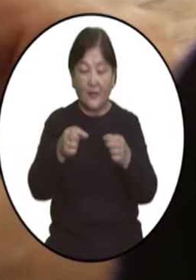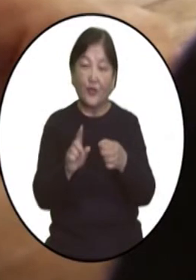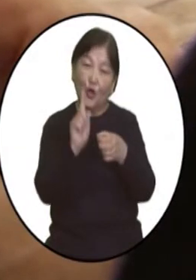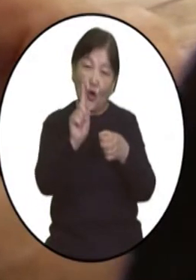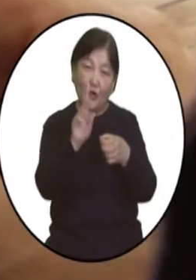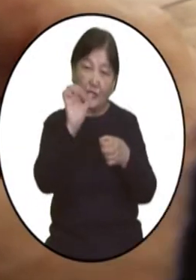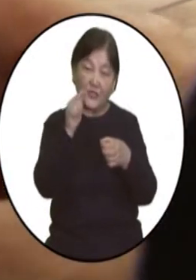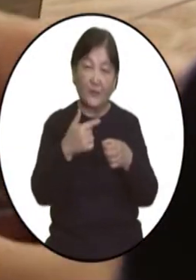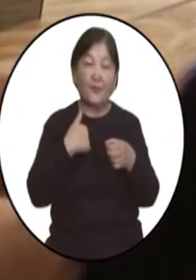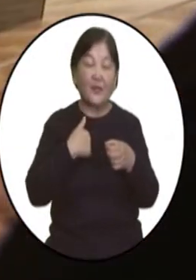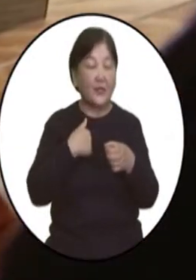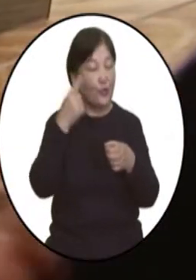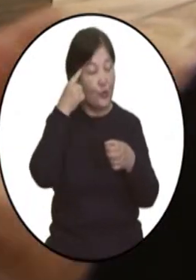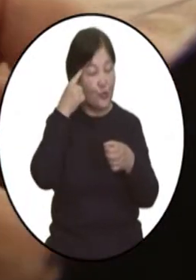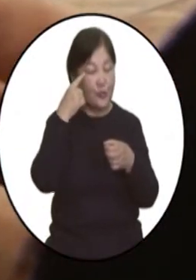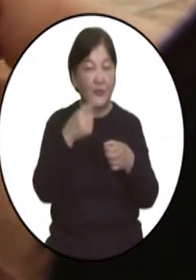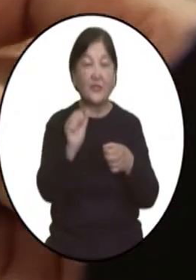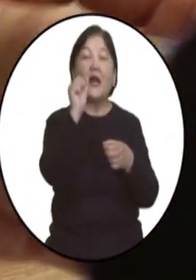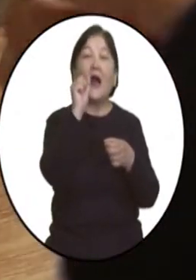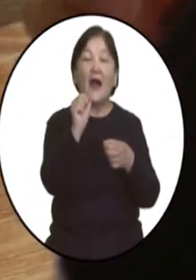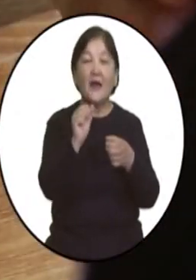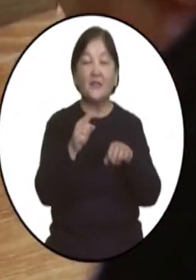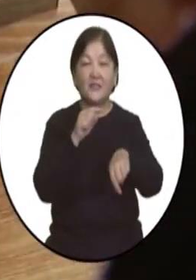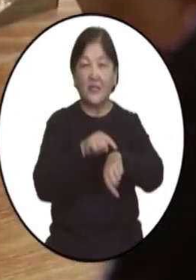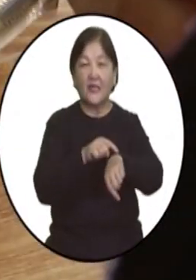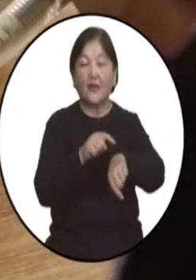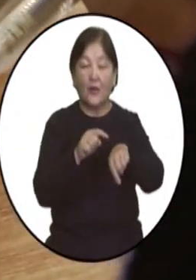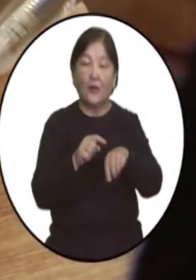саяын төсөөж байгуулсан А цэгийн утга болох нэ.